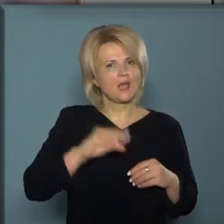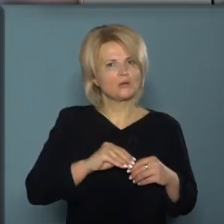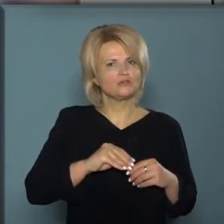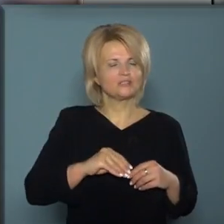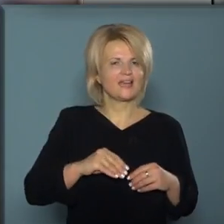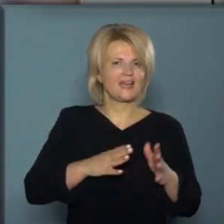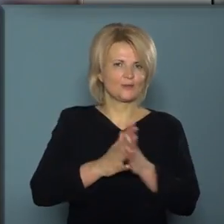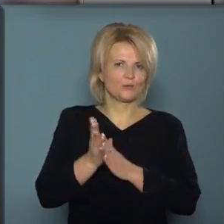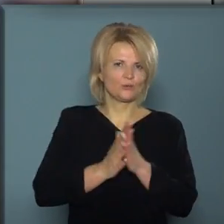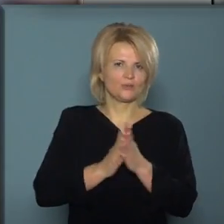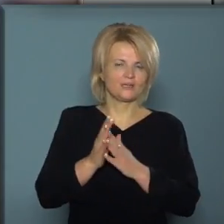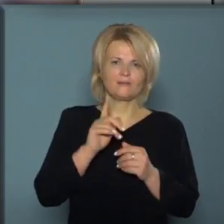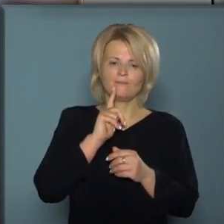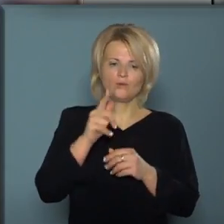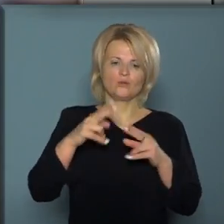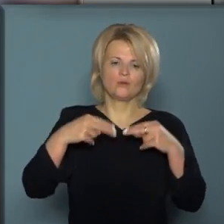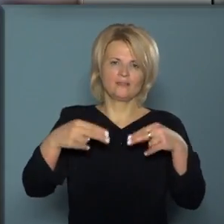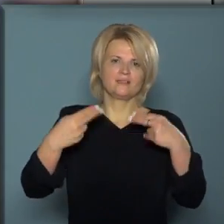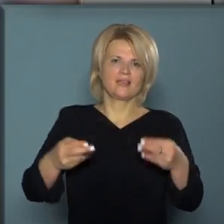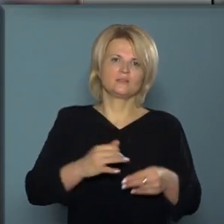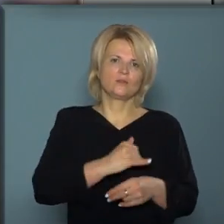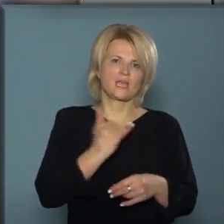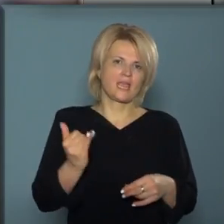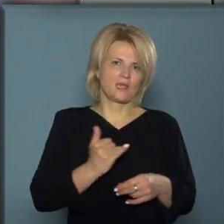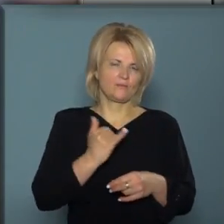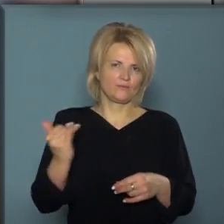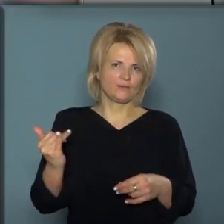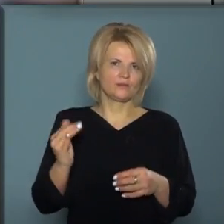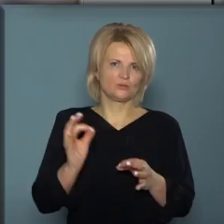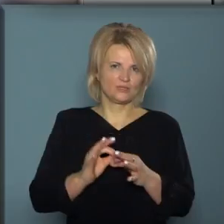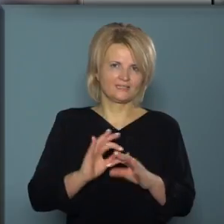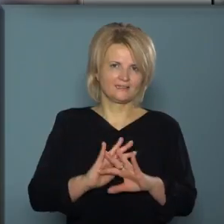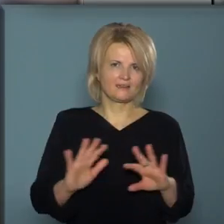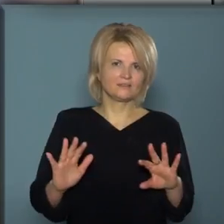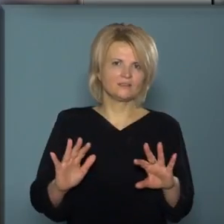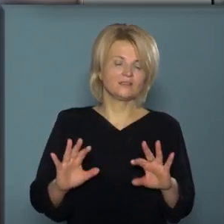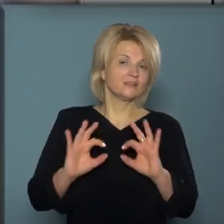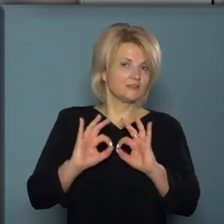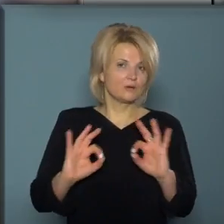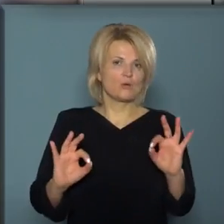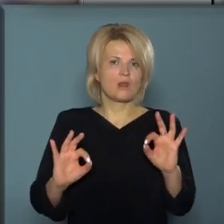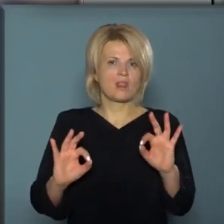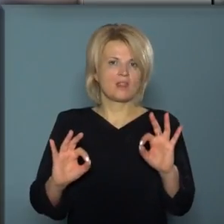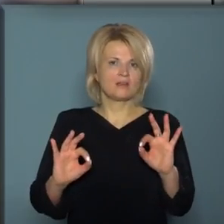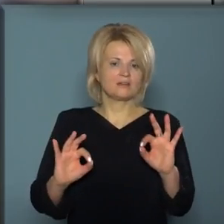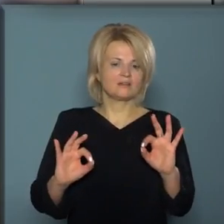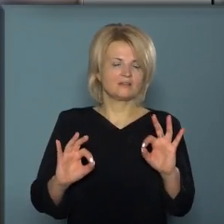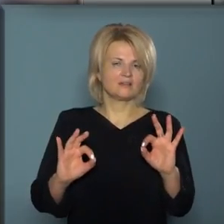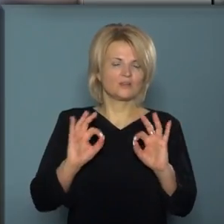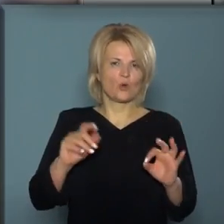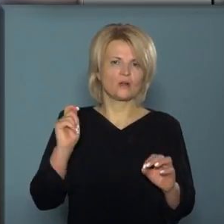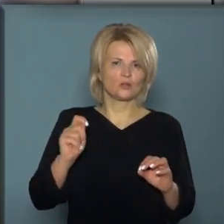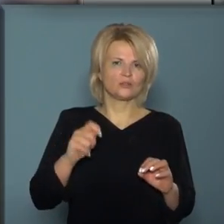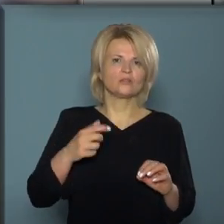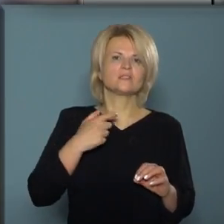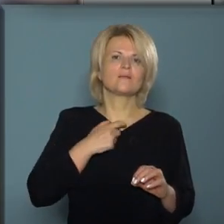fogja nyugtázni az elkövetkezendő évek történései során, hogy jól hozták meg a